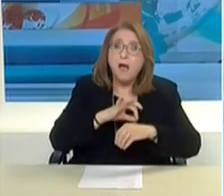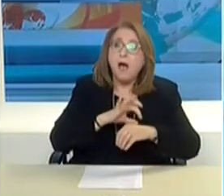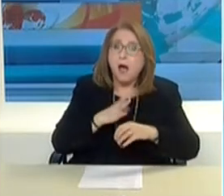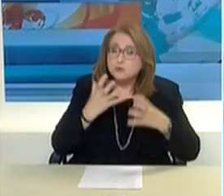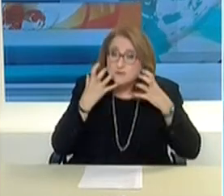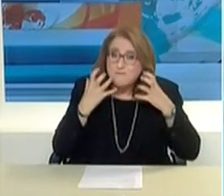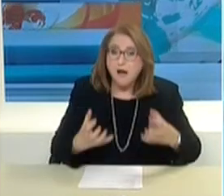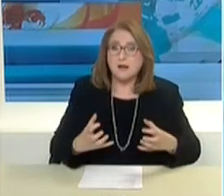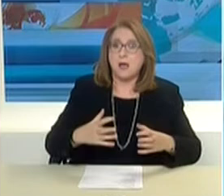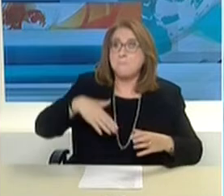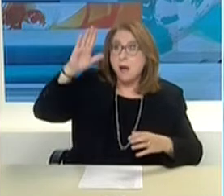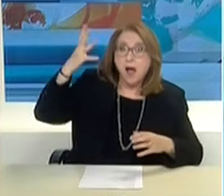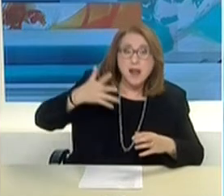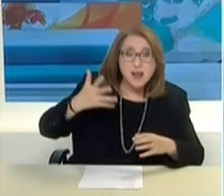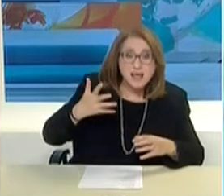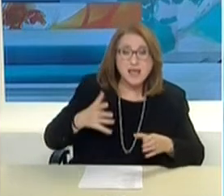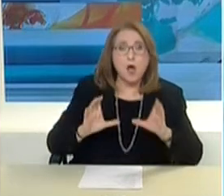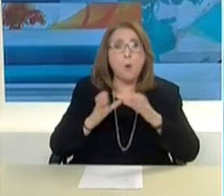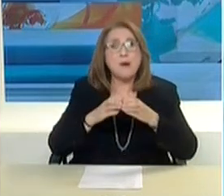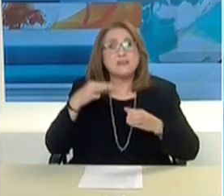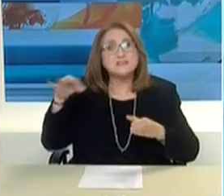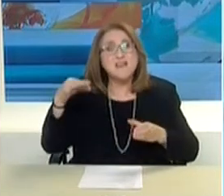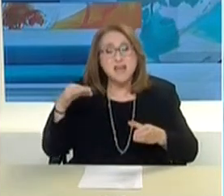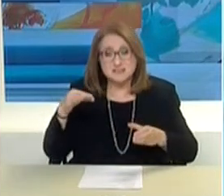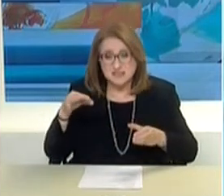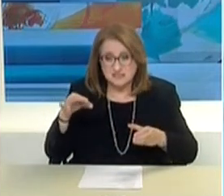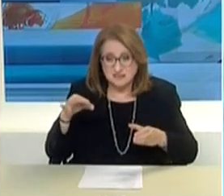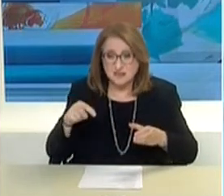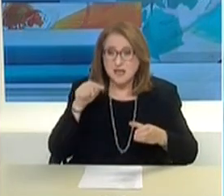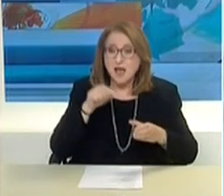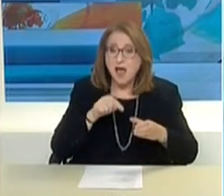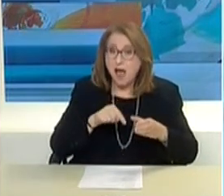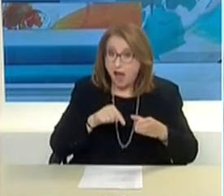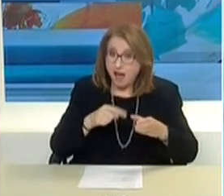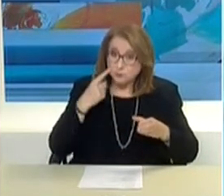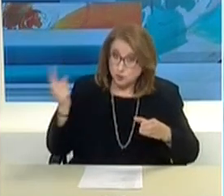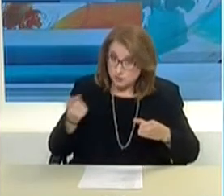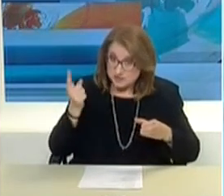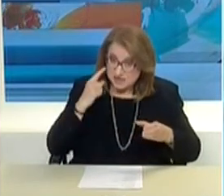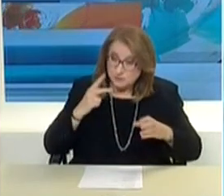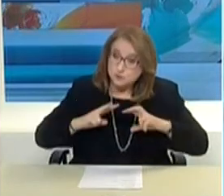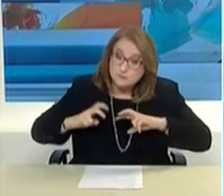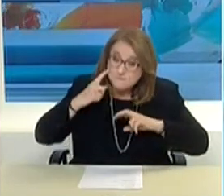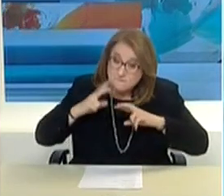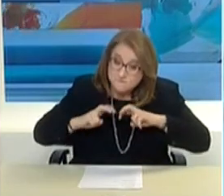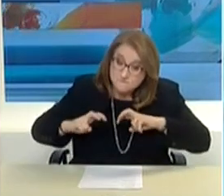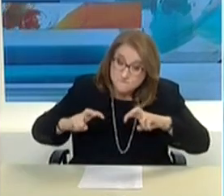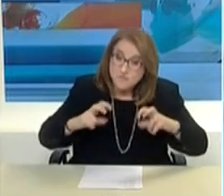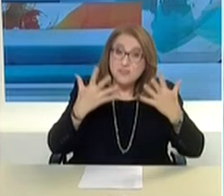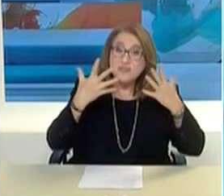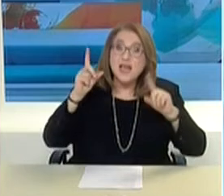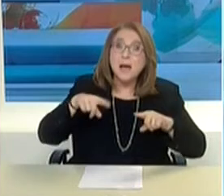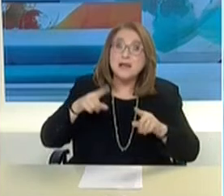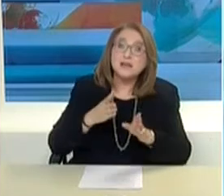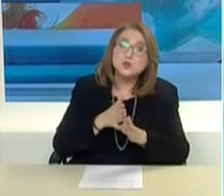αυξημένου κινδύνου και αντικατοπτρίζει την κυκλοφορία του ιού περίπου 10 ημέρες νωρίτερα. Οι προβλέψεις μας αυτή